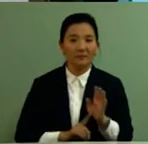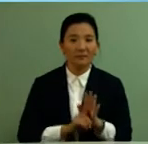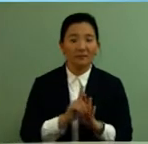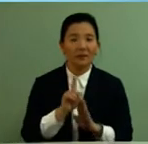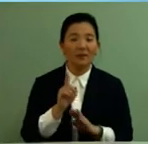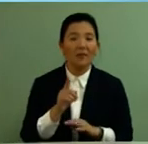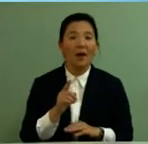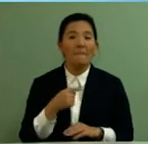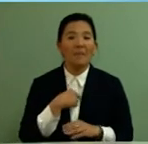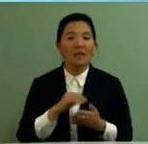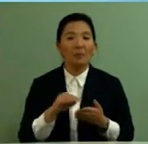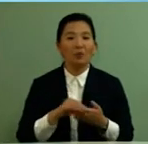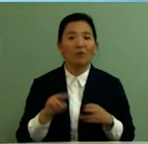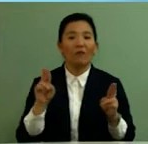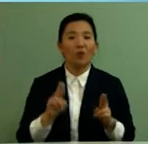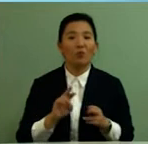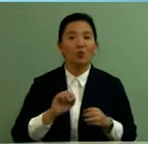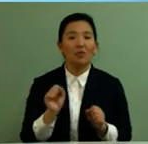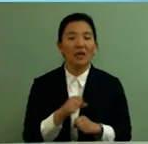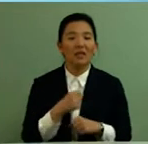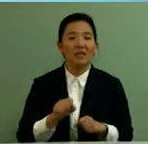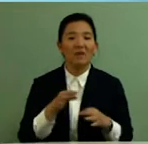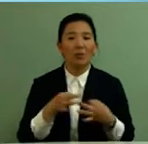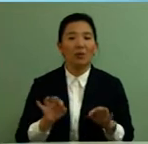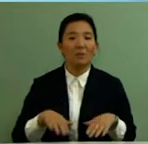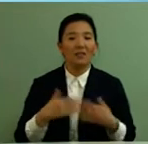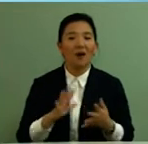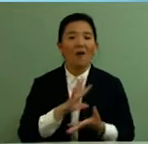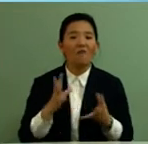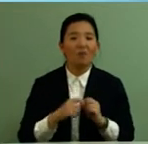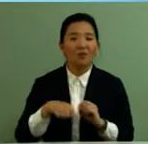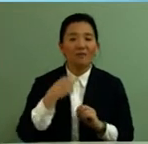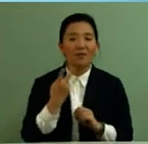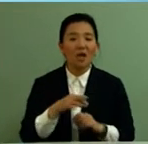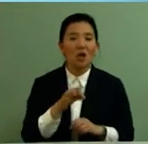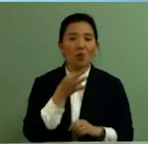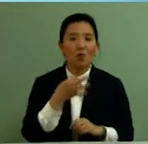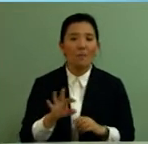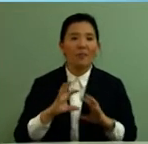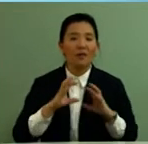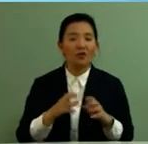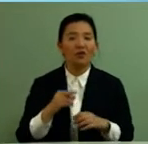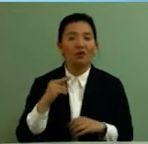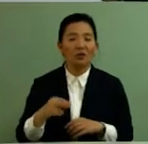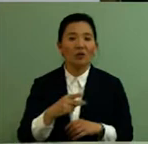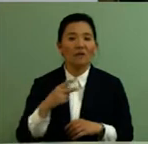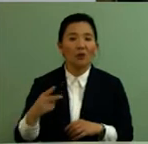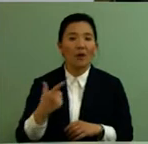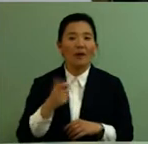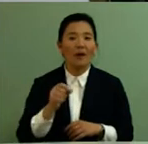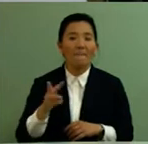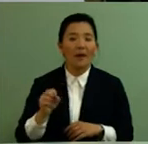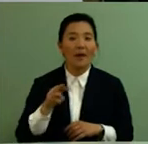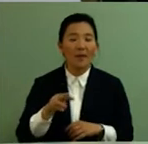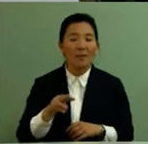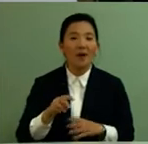Давайте-ка мы напишем формулу ускорения свободного падения в общем виде для любой планеты. G равно гамма